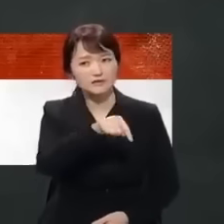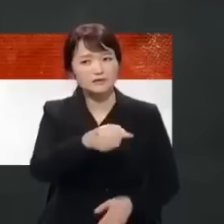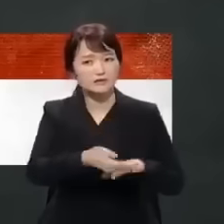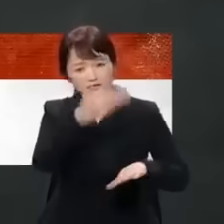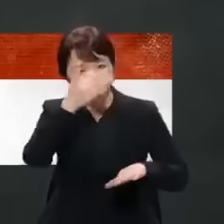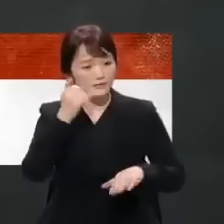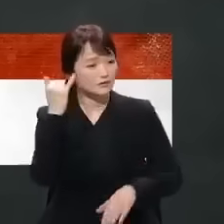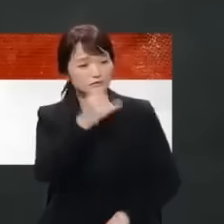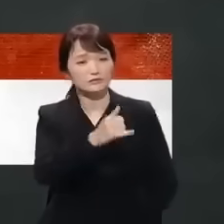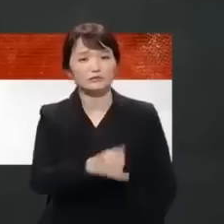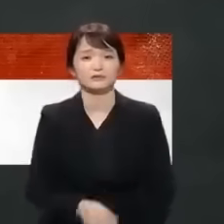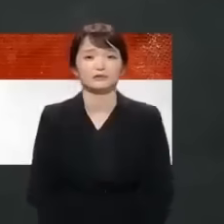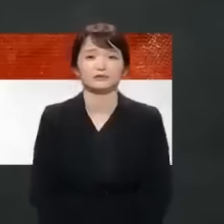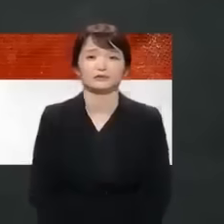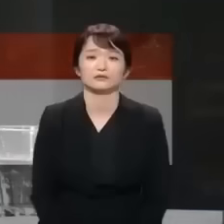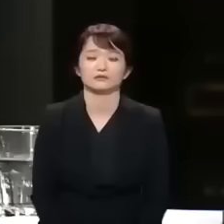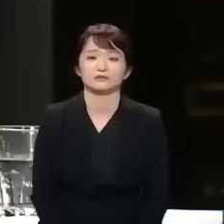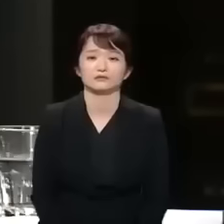선배로